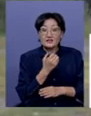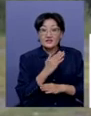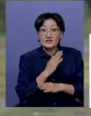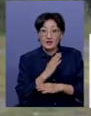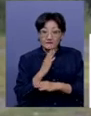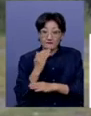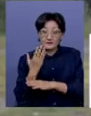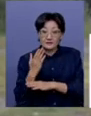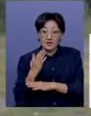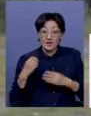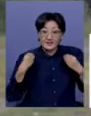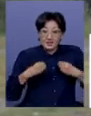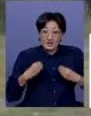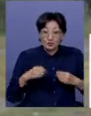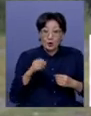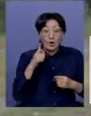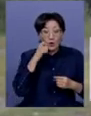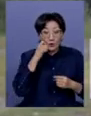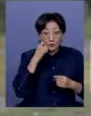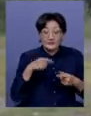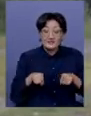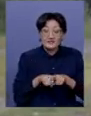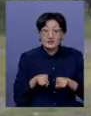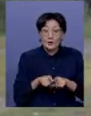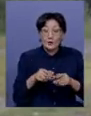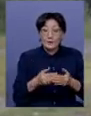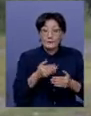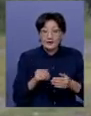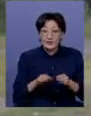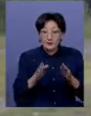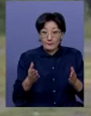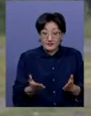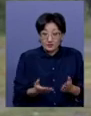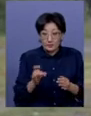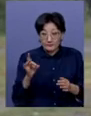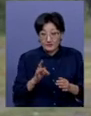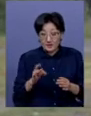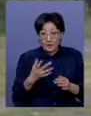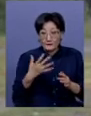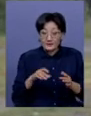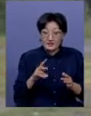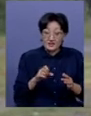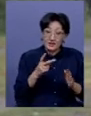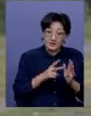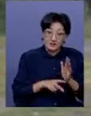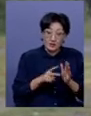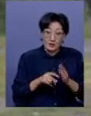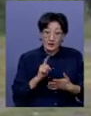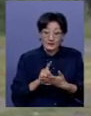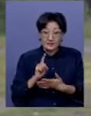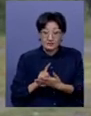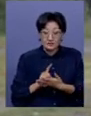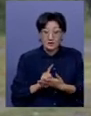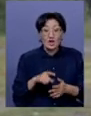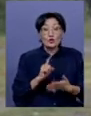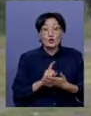том числе одежду, обувь. Также перед печью, значит, размером 50 на 70 в обязательном